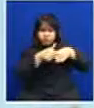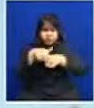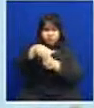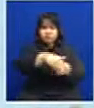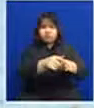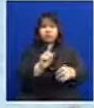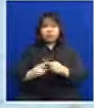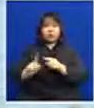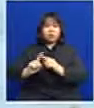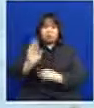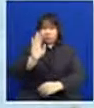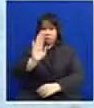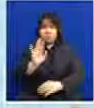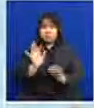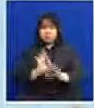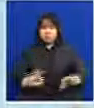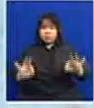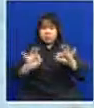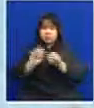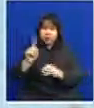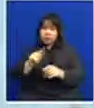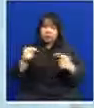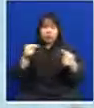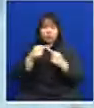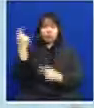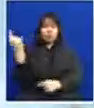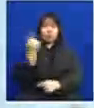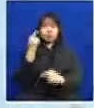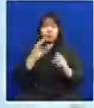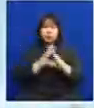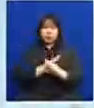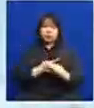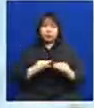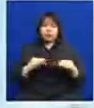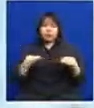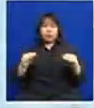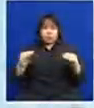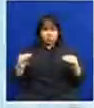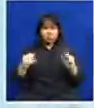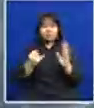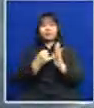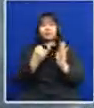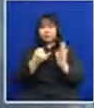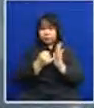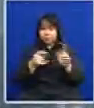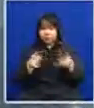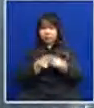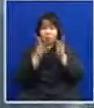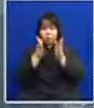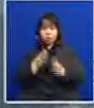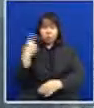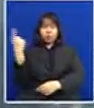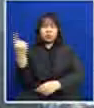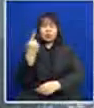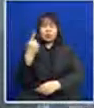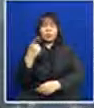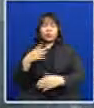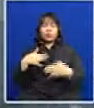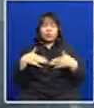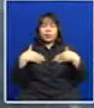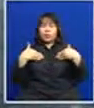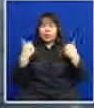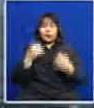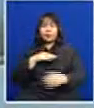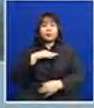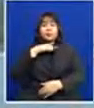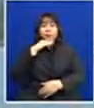ะส่วนหนึ่งเป็นเพราะต้องการสร้างบรรยากาศการท่องเที่ยวที่สงบและเรียบง่ายเพื่อให้คนที่มาท่องเที่ยวบนเกาะได้เติมพลังด้วยการพักผ่อนอย่าง